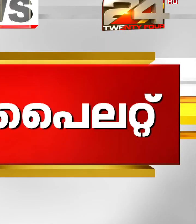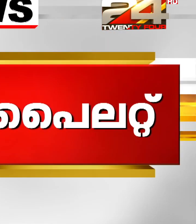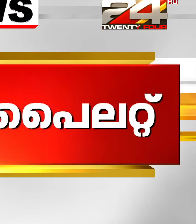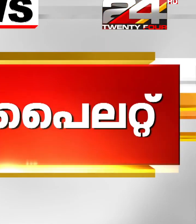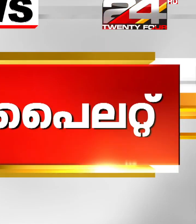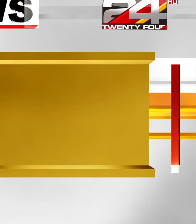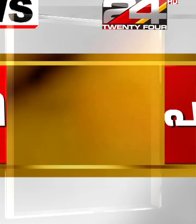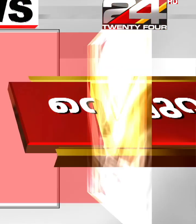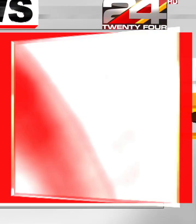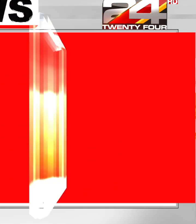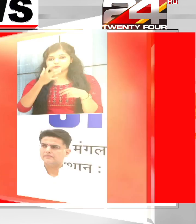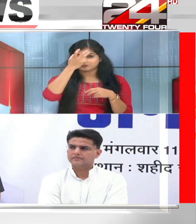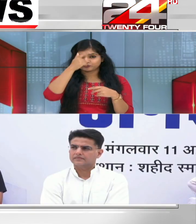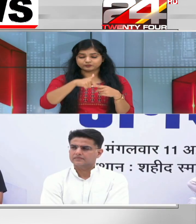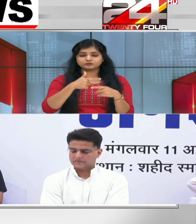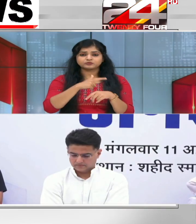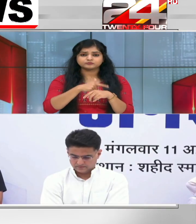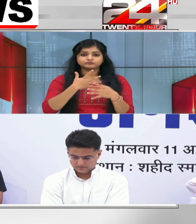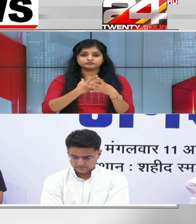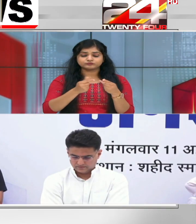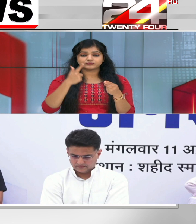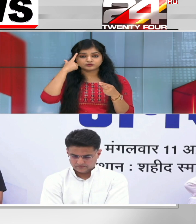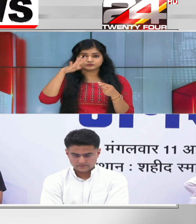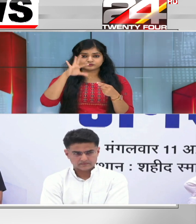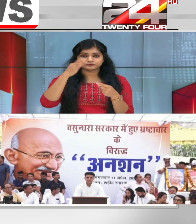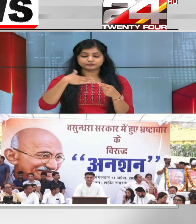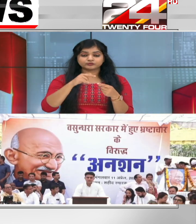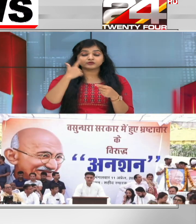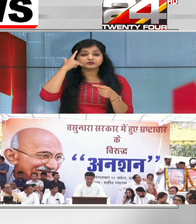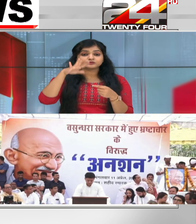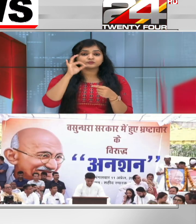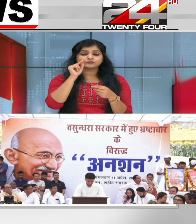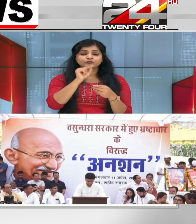ഒരു തീരുമാനം ഉണ്ടാകും എന്നുള്ളതാണ്. ഈ തീരുമാനം എന്താണ് എന്നതിനെ സംബന്ധിച്ച് ഒരു വ്യക്തത